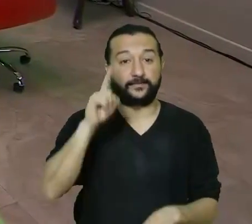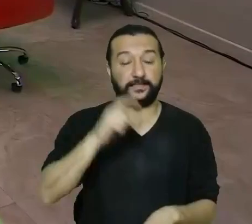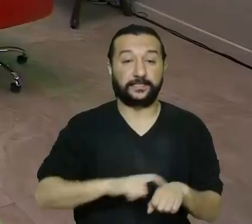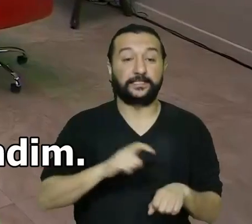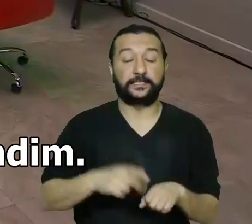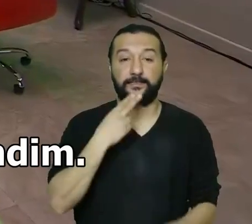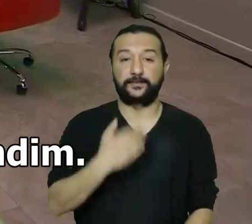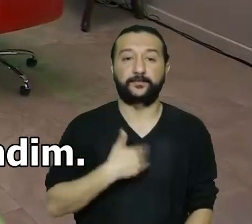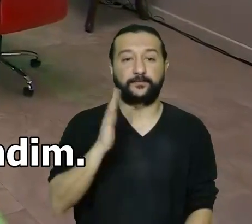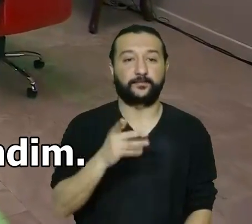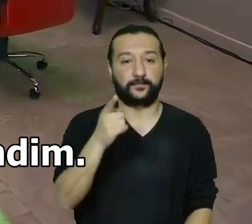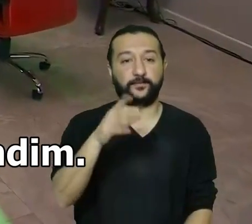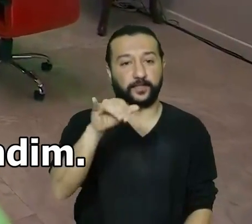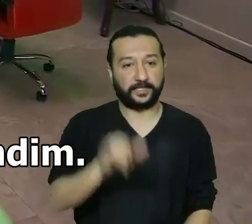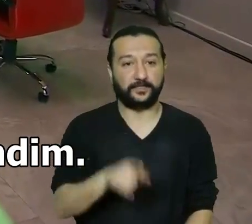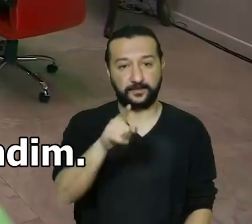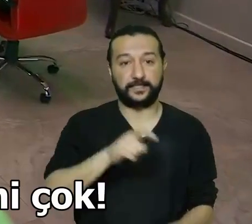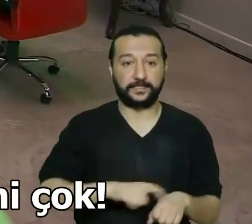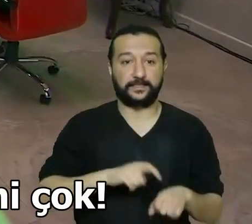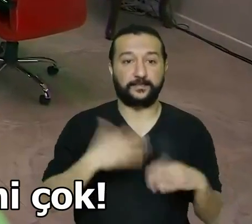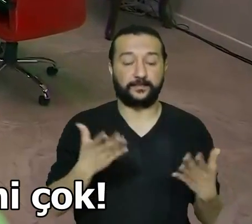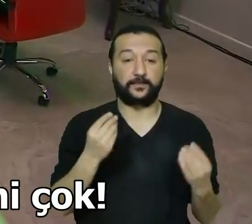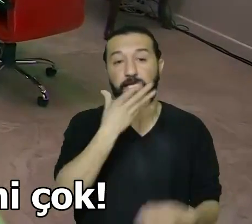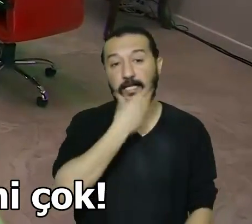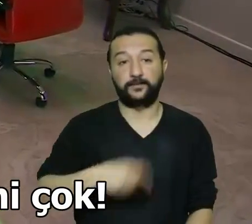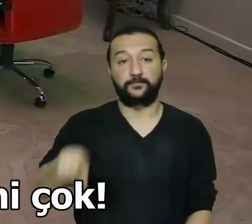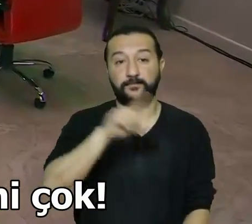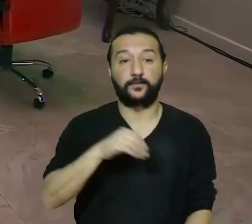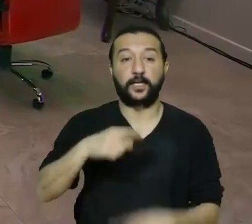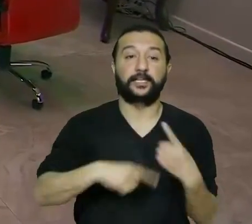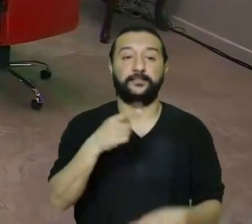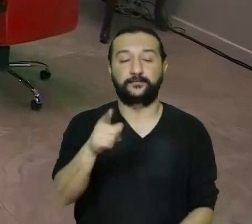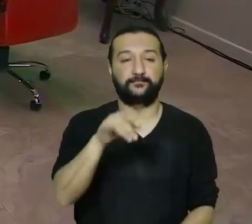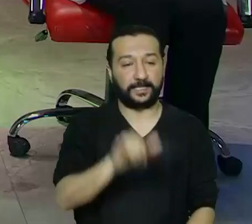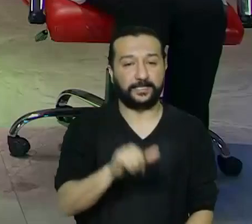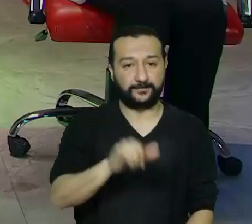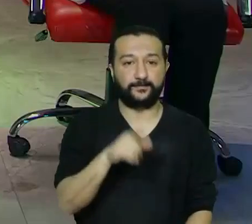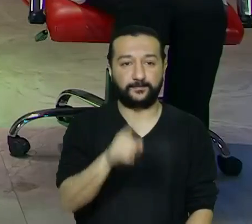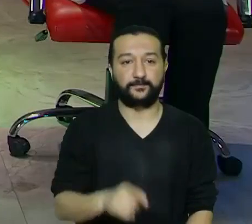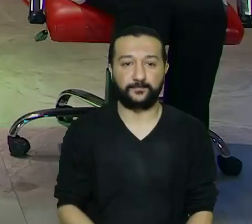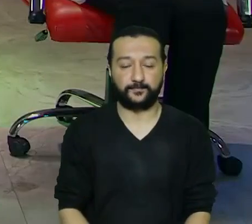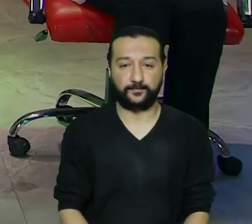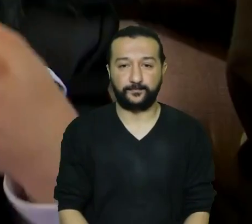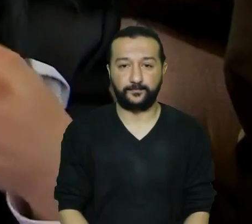hareket edemiyor. Bir basamağı bile Rüyam'ın yardımıyla indi. Çok arayacaksınız beni. Çok, çok.